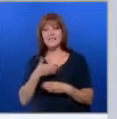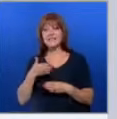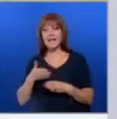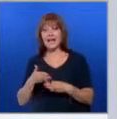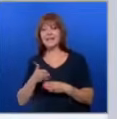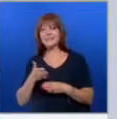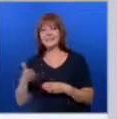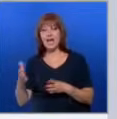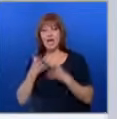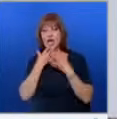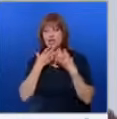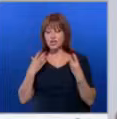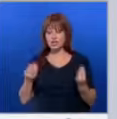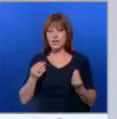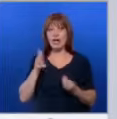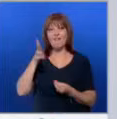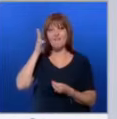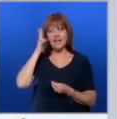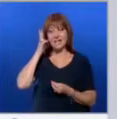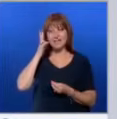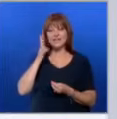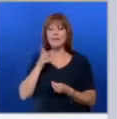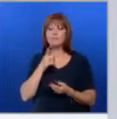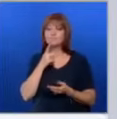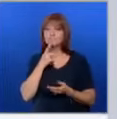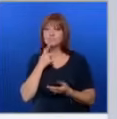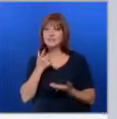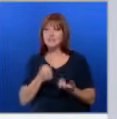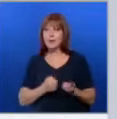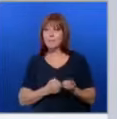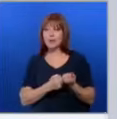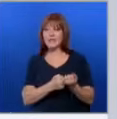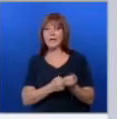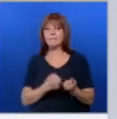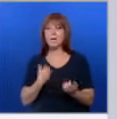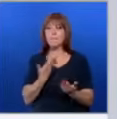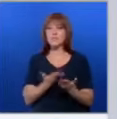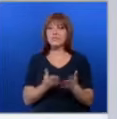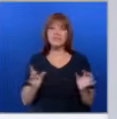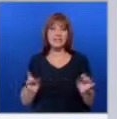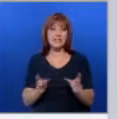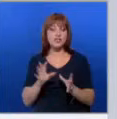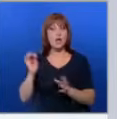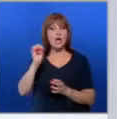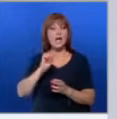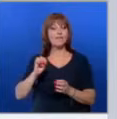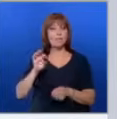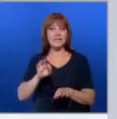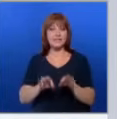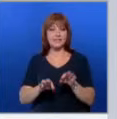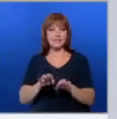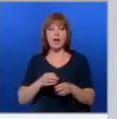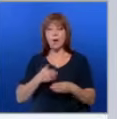лишиха французите от политика на възстановяване, която те широко подкрепиха, като ни поставиха начало на европейските избори,